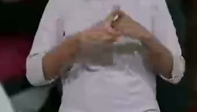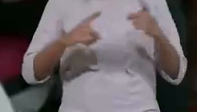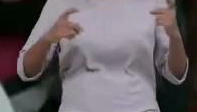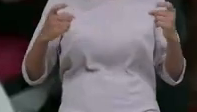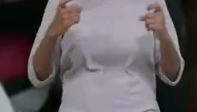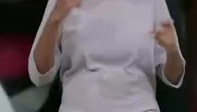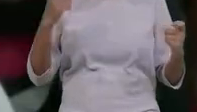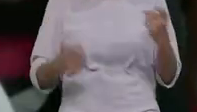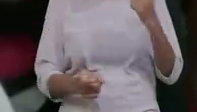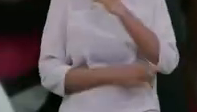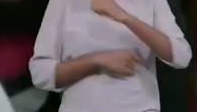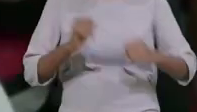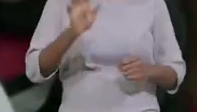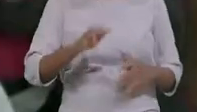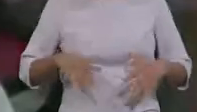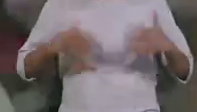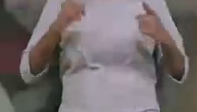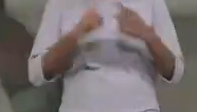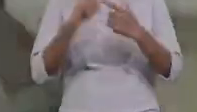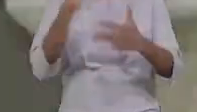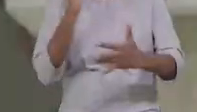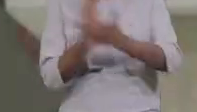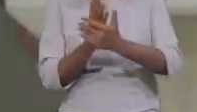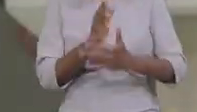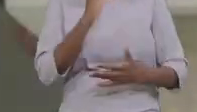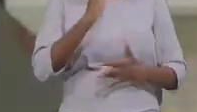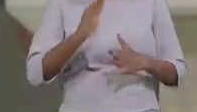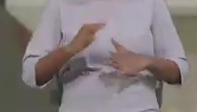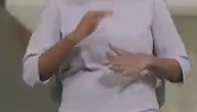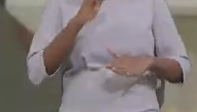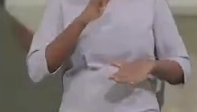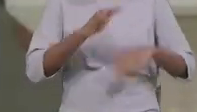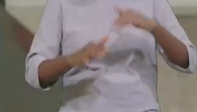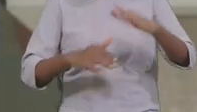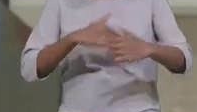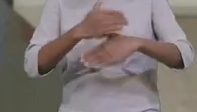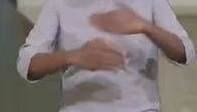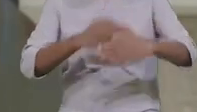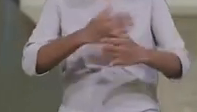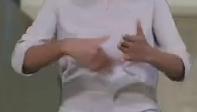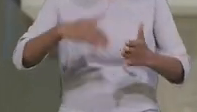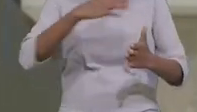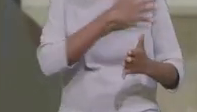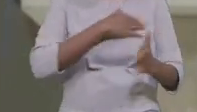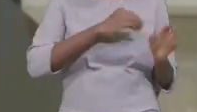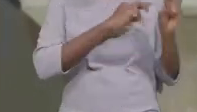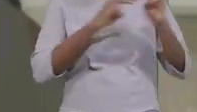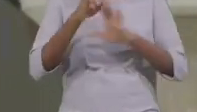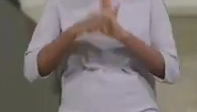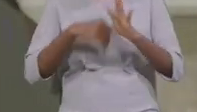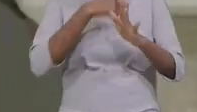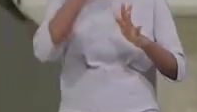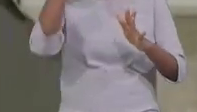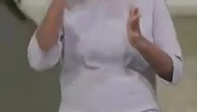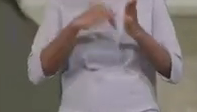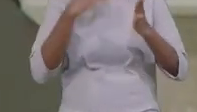Et ils n'auront qu'une autre puissance pour te tourmenter, pour empêcher ton progrès et ton mouvement.